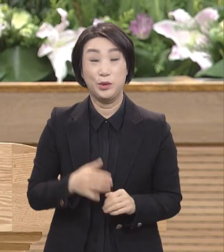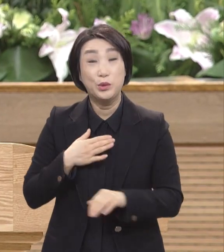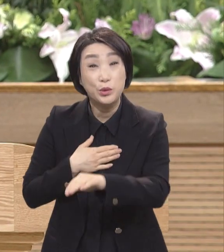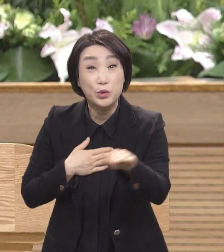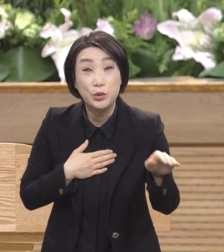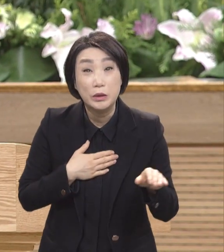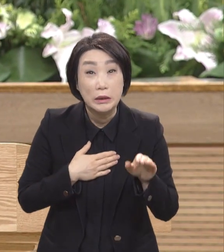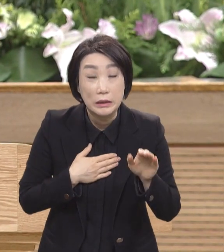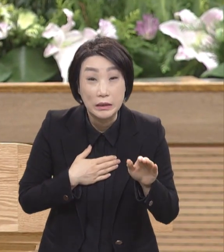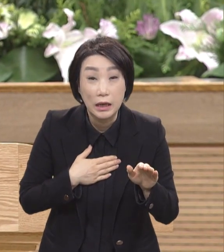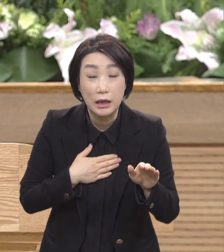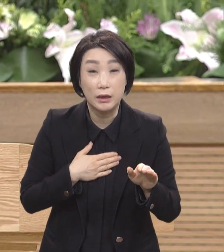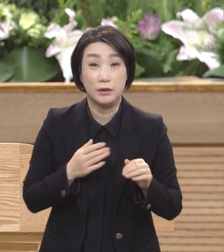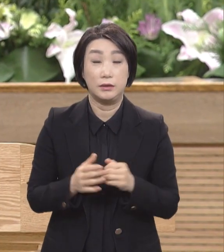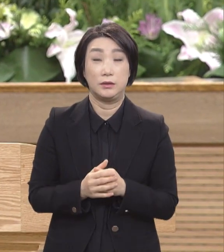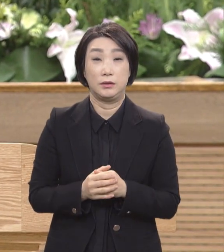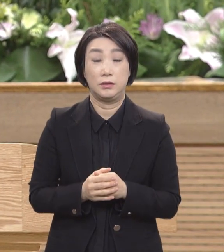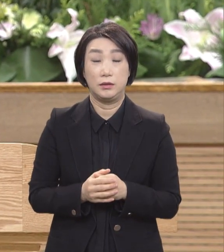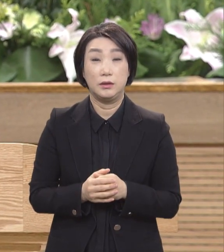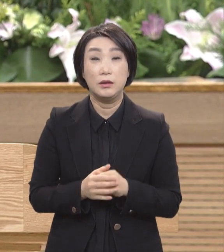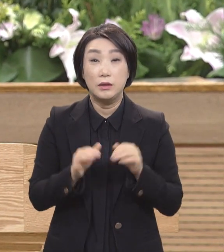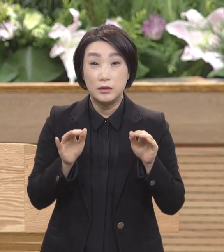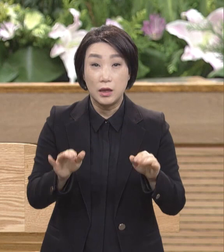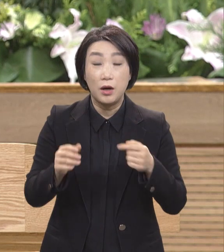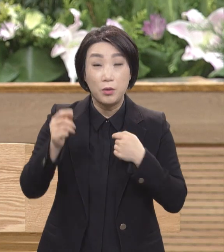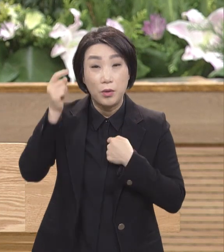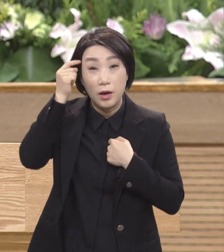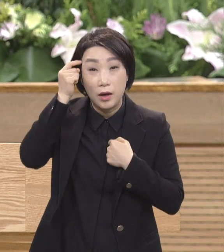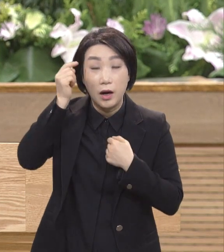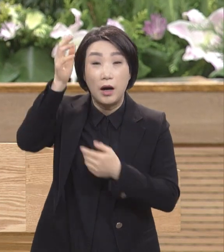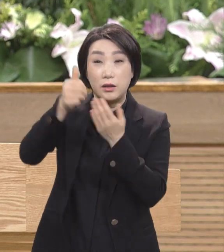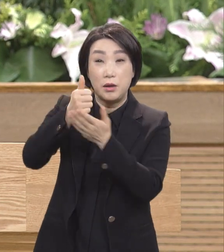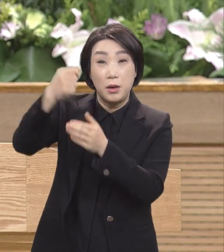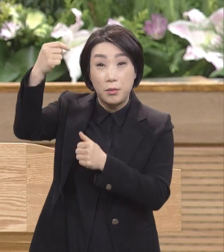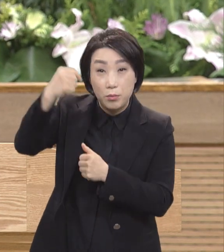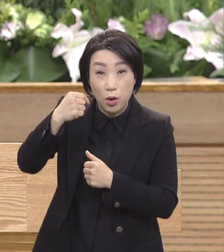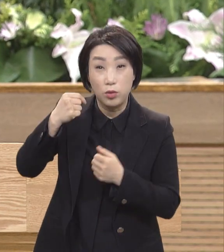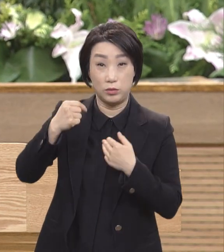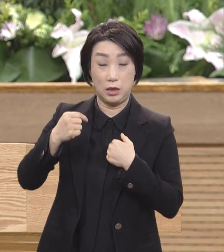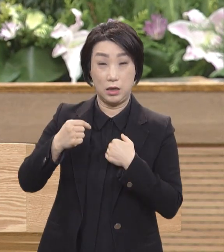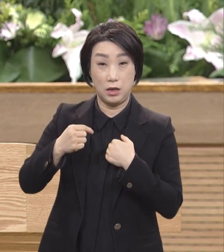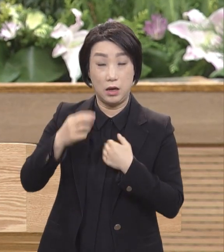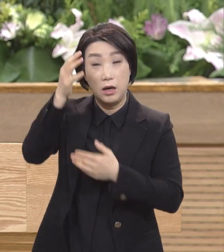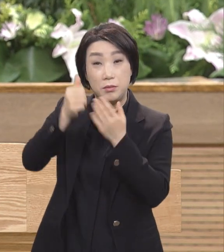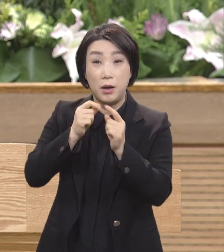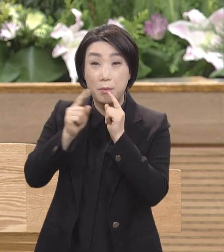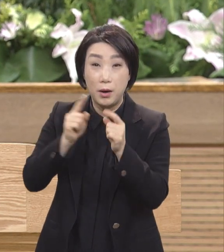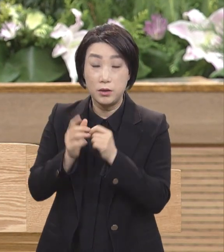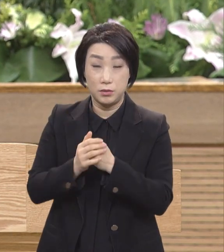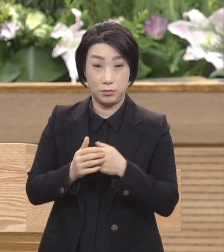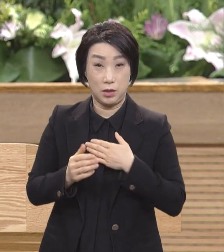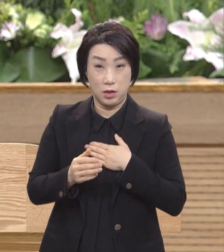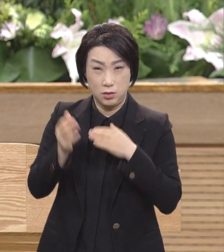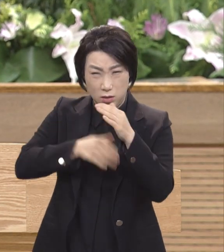우리는 왜 하나님의 계명에 대해서 말씀에 대해서 절대화하지